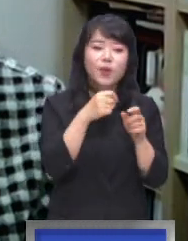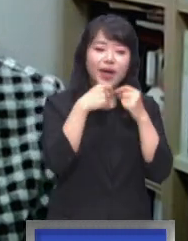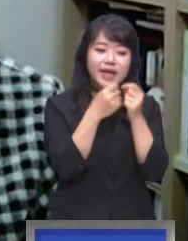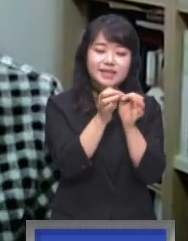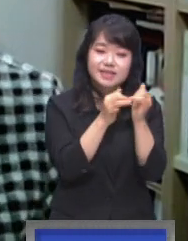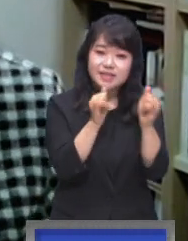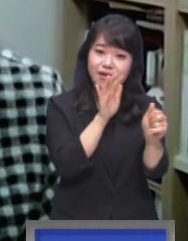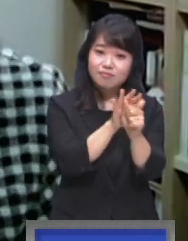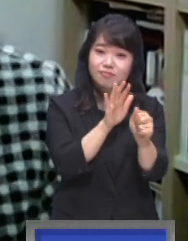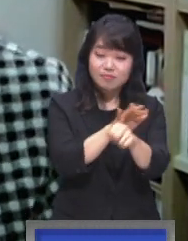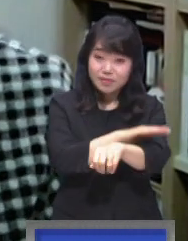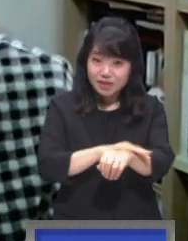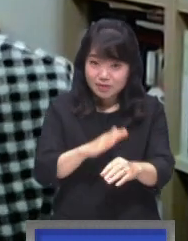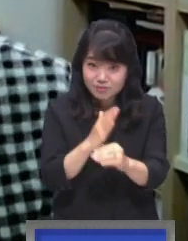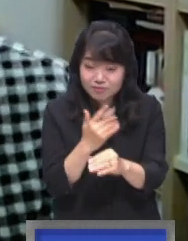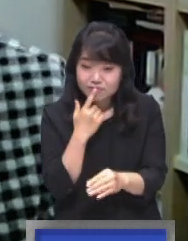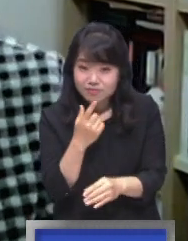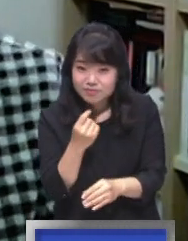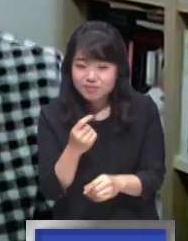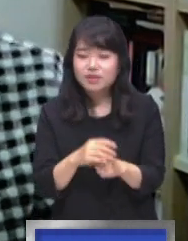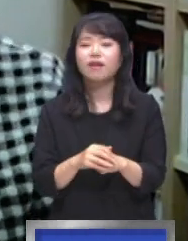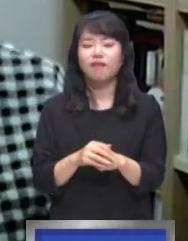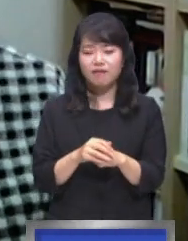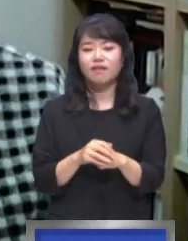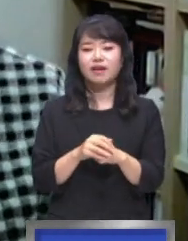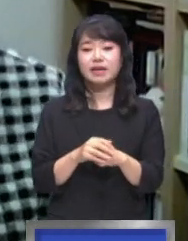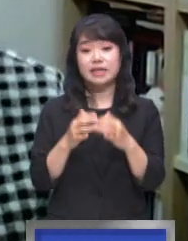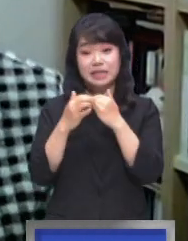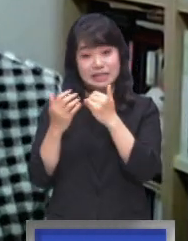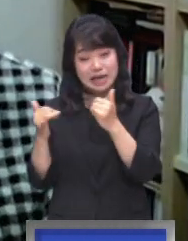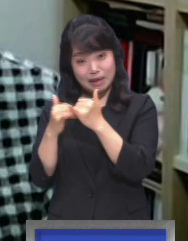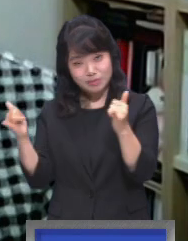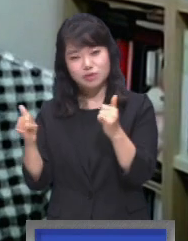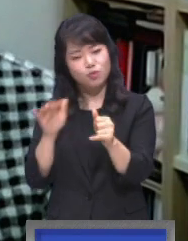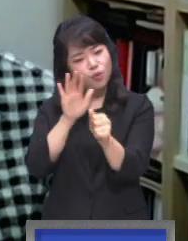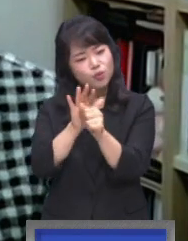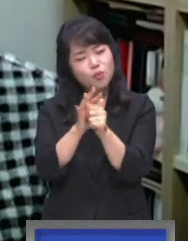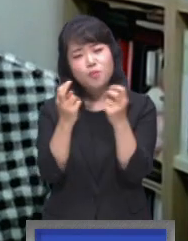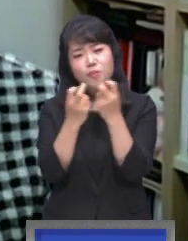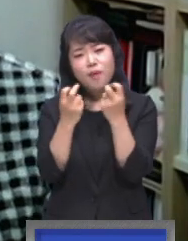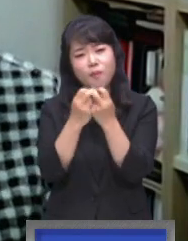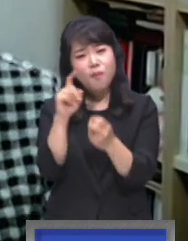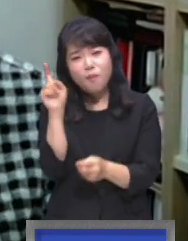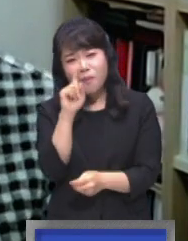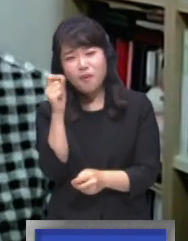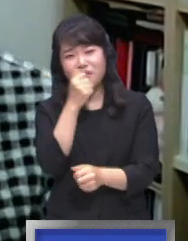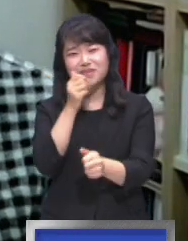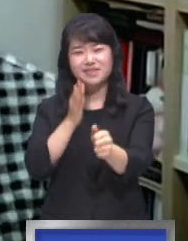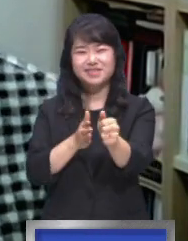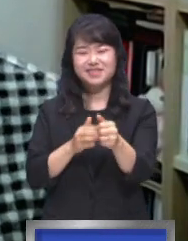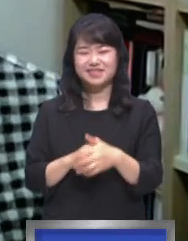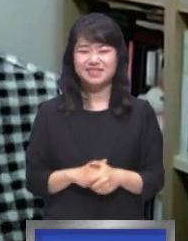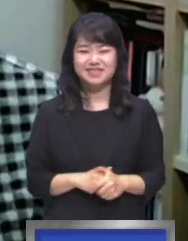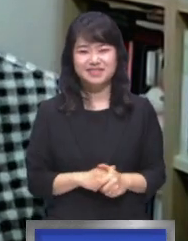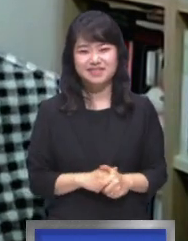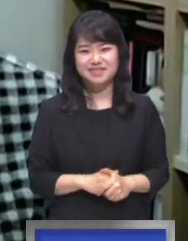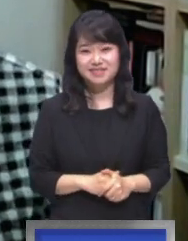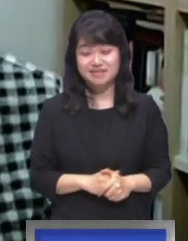정책들을 내놓고 있습니다. 이 지역 경제 활성화를 위해 시민들도 다양한 도움을 줄수 있는지 그 방법도